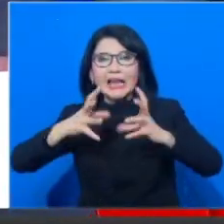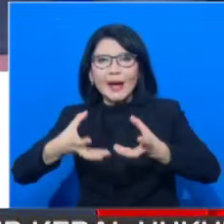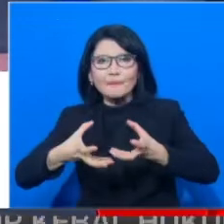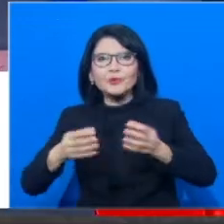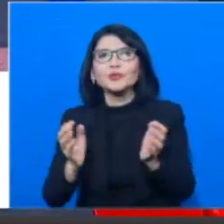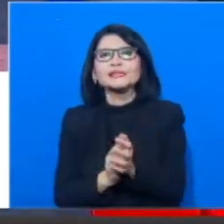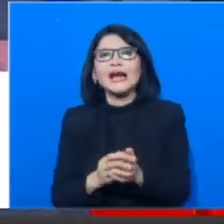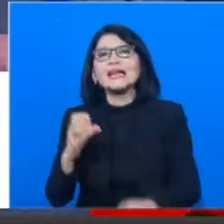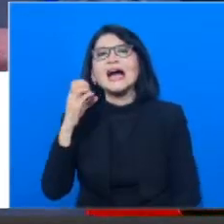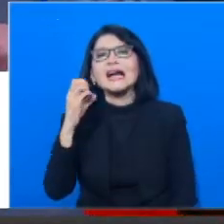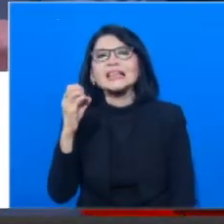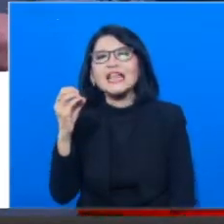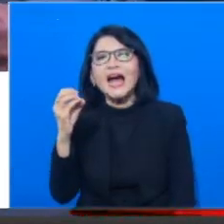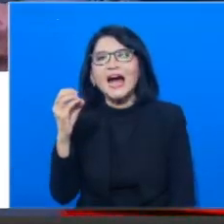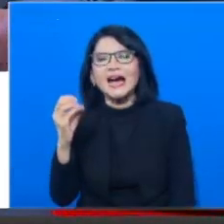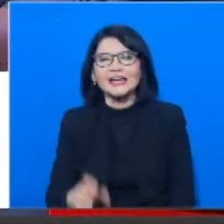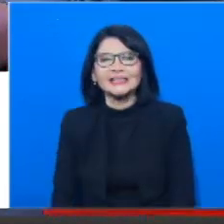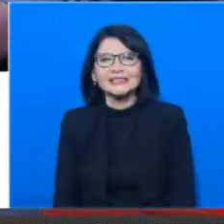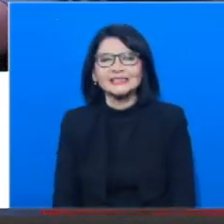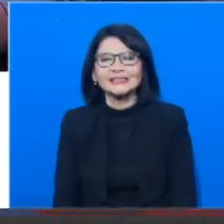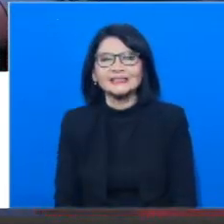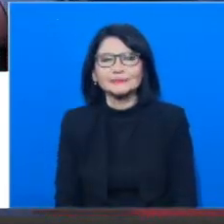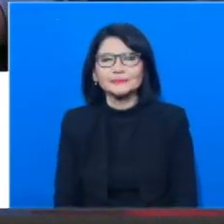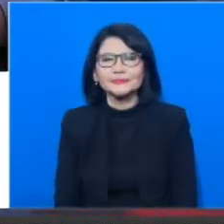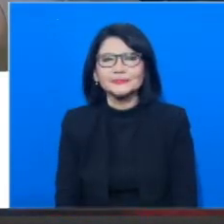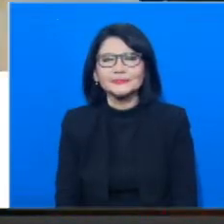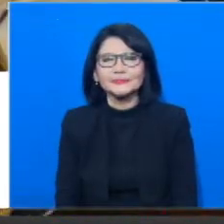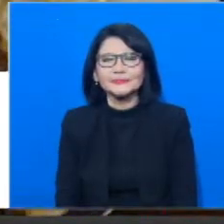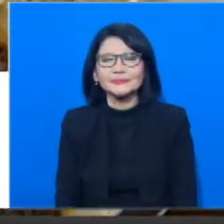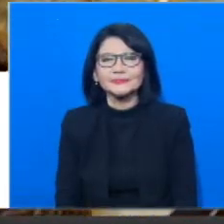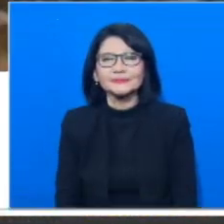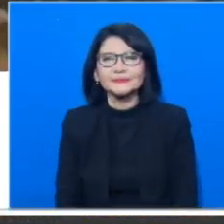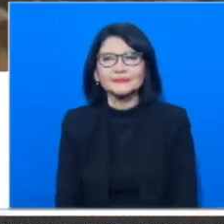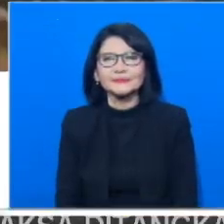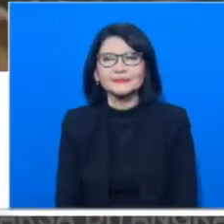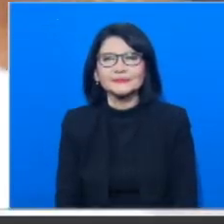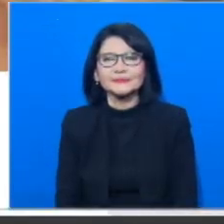apa tekstur dan rasanya ya? Berikut informasinya untuk Anda.